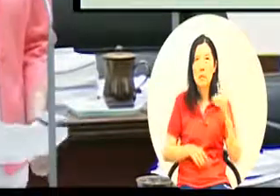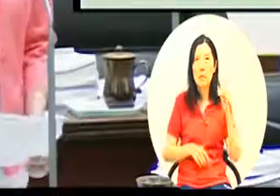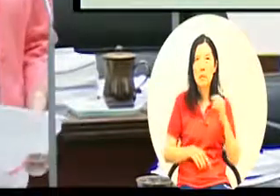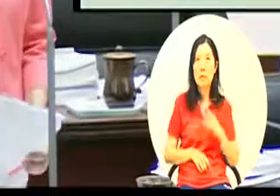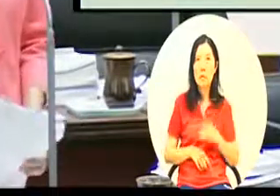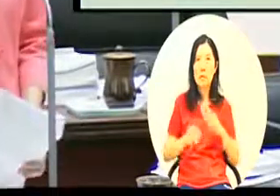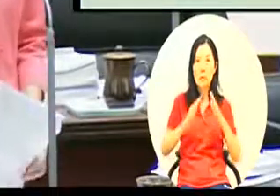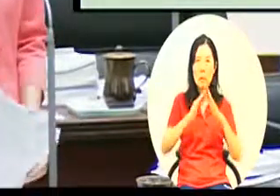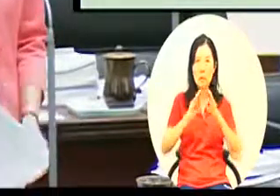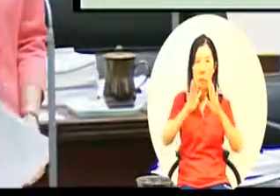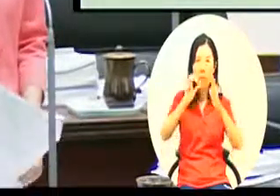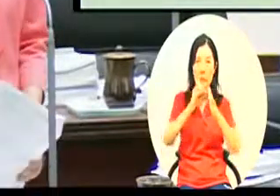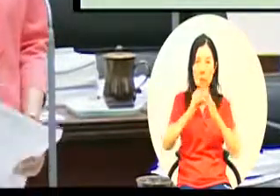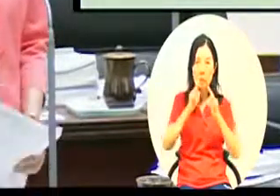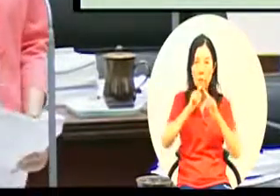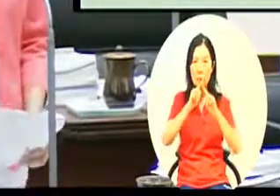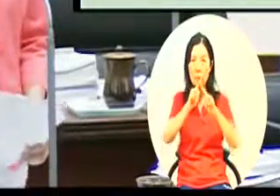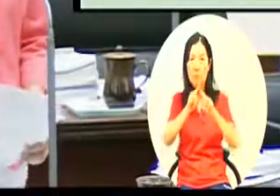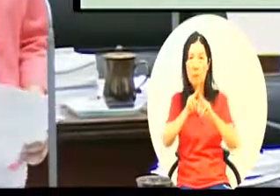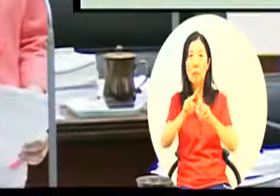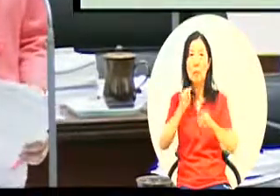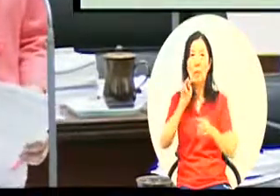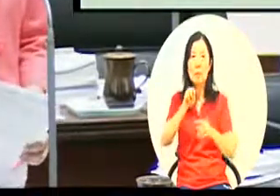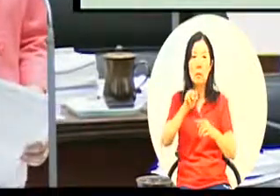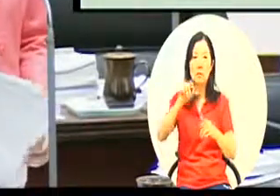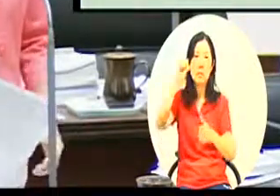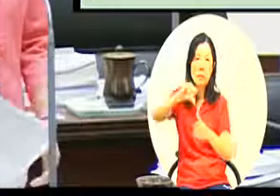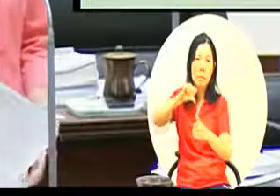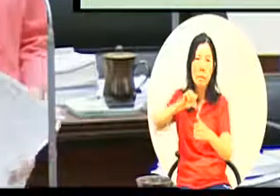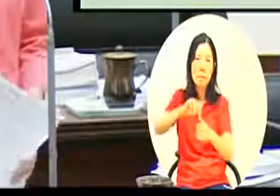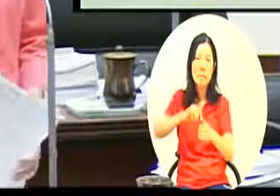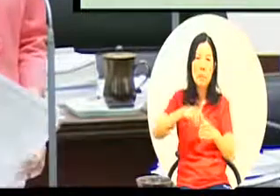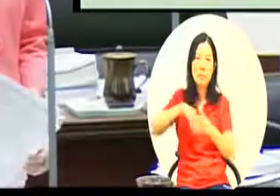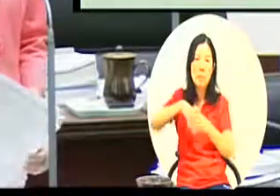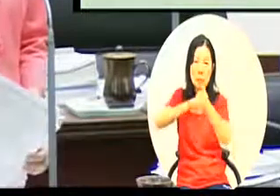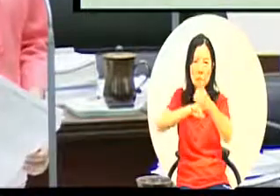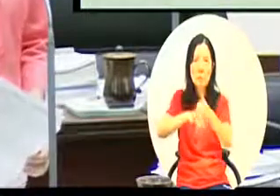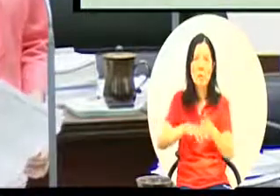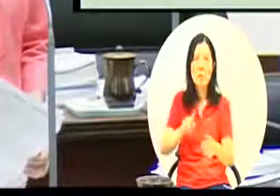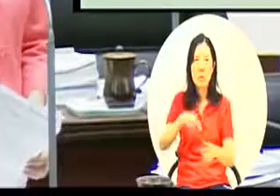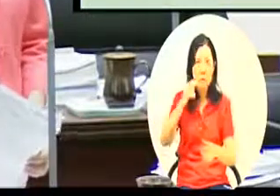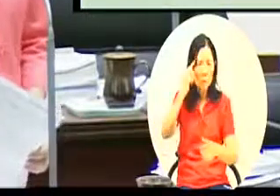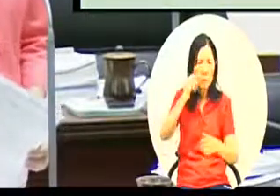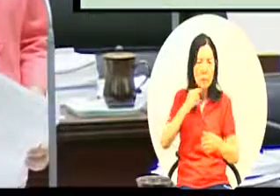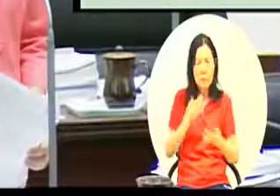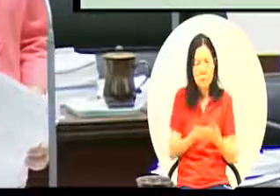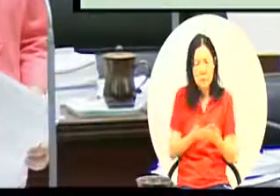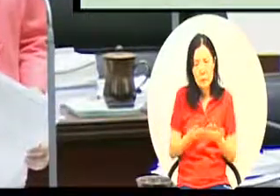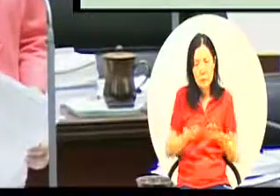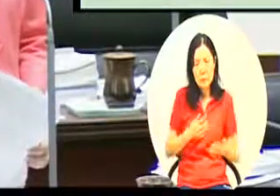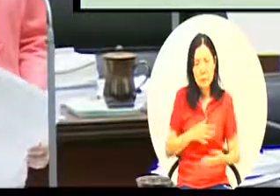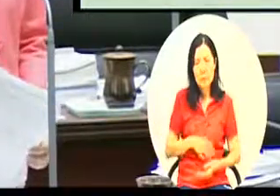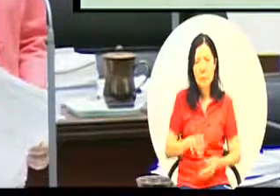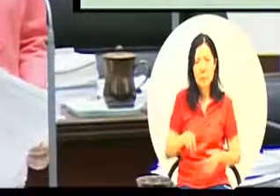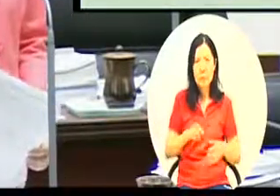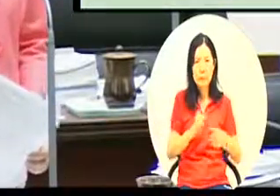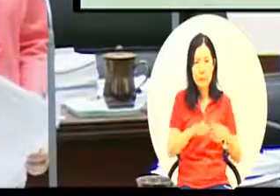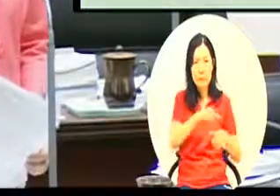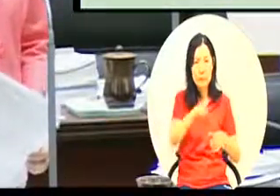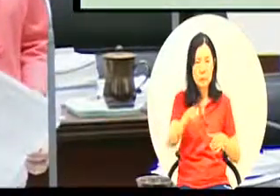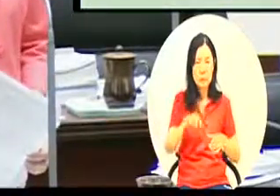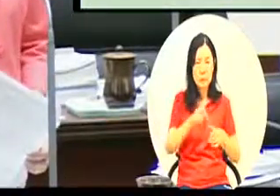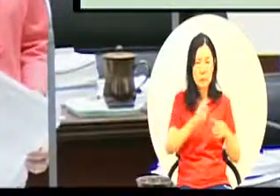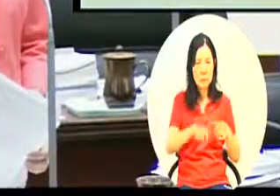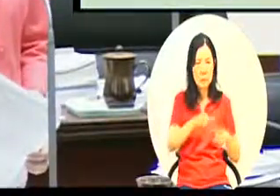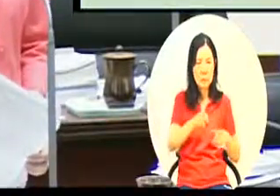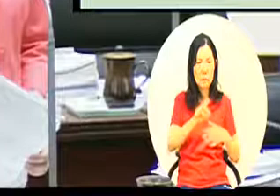局去看了一次，他们就要被开罚，然后要被赶走，所以他们也觉得很无奈。那这个业者呢，他们也是试